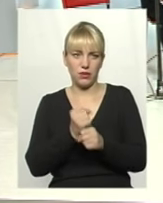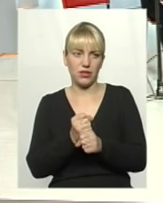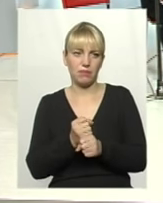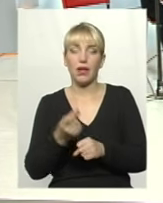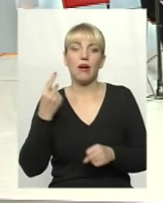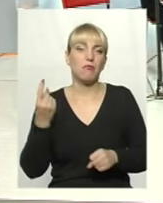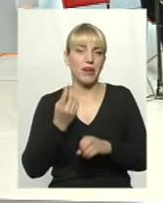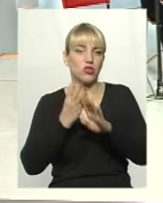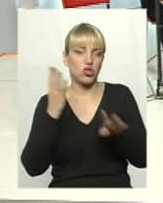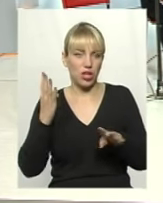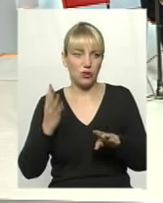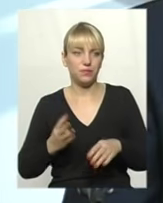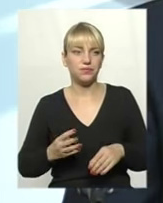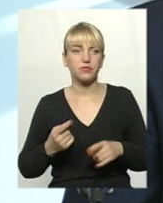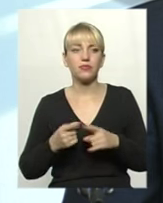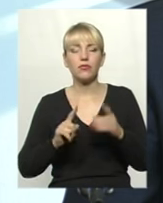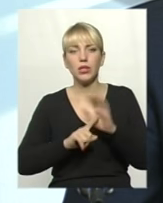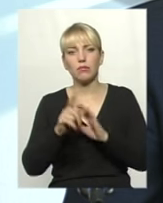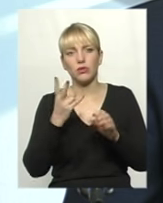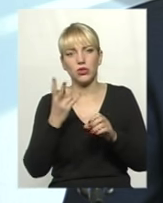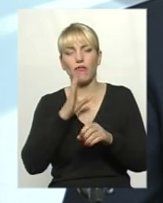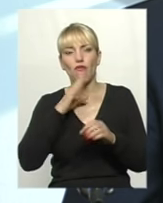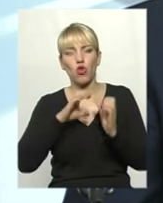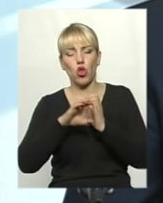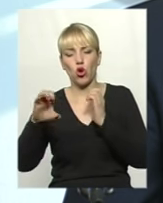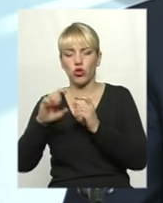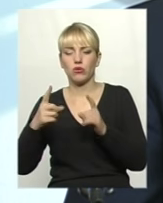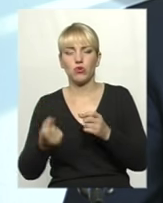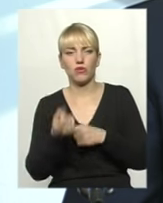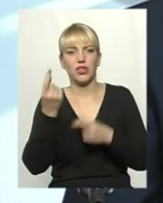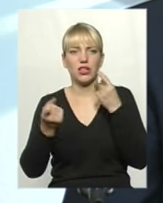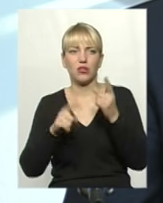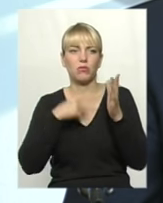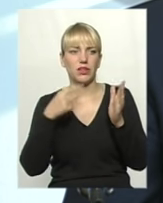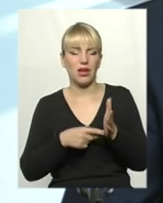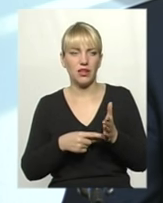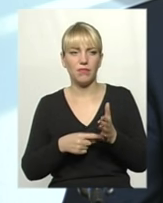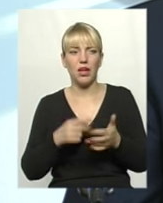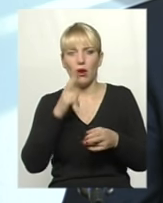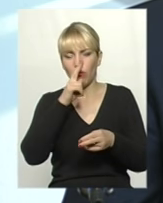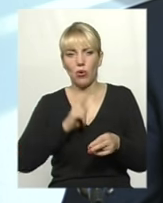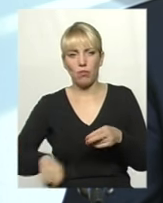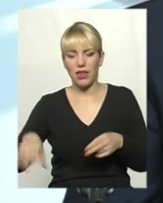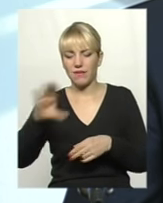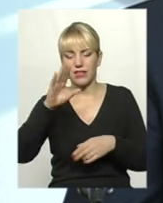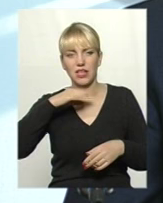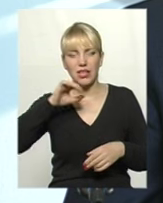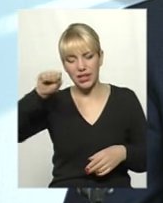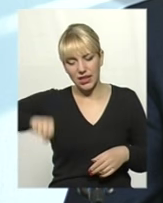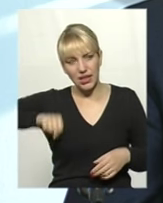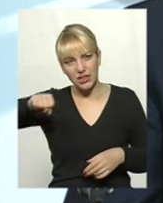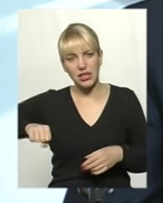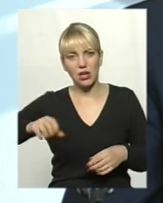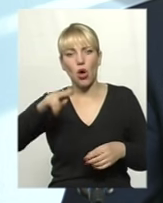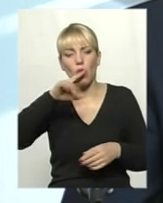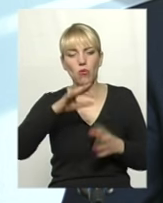Насамперед. Першочергово стали робити, каже, водогони, тому що виникло питання, пропала в всіх криницях по селах